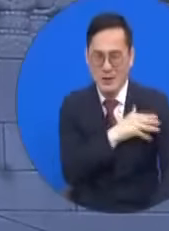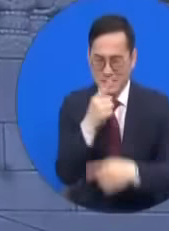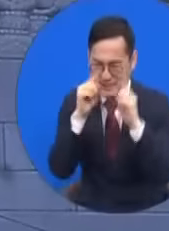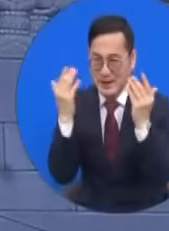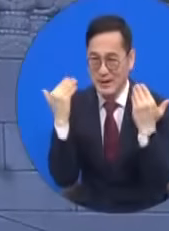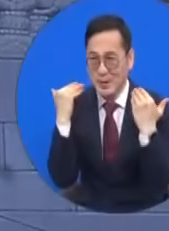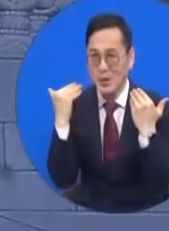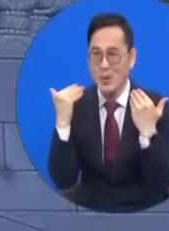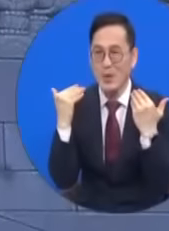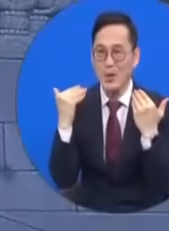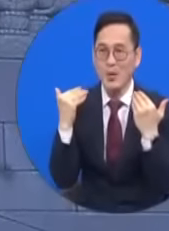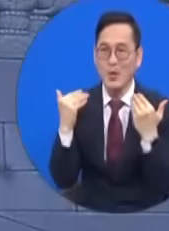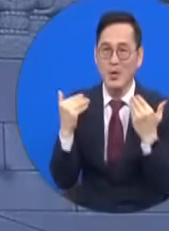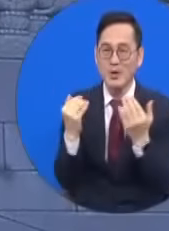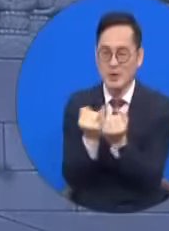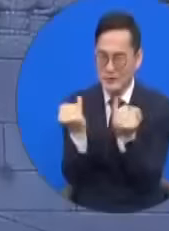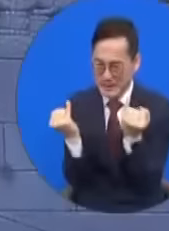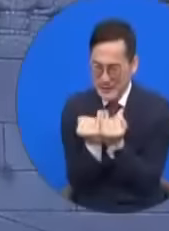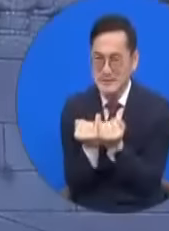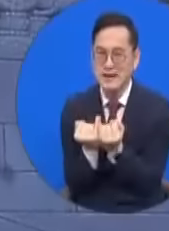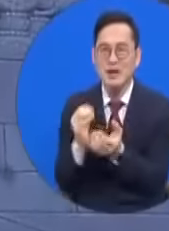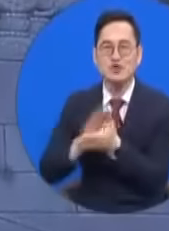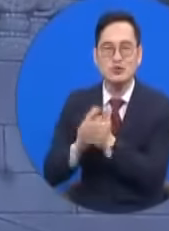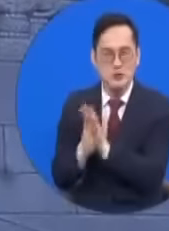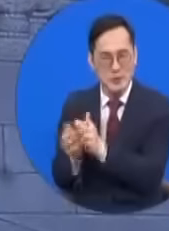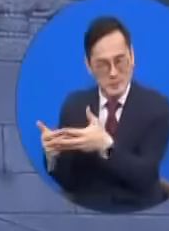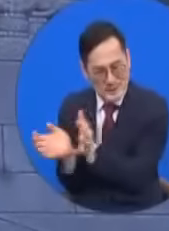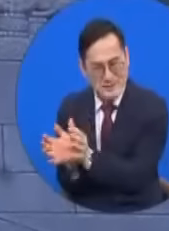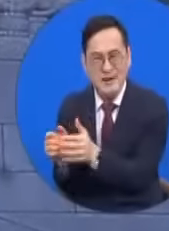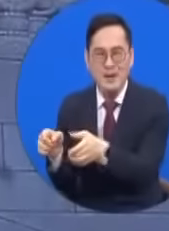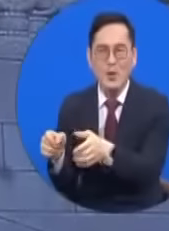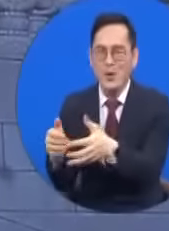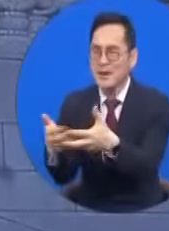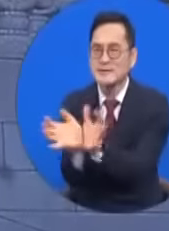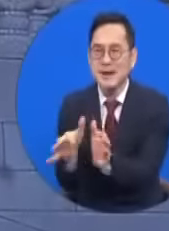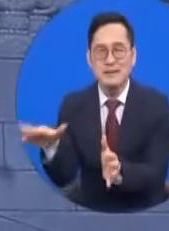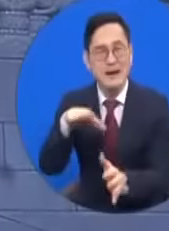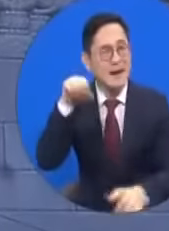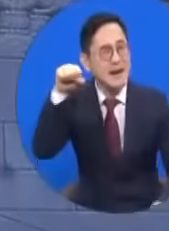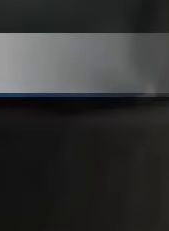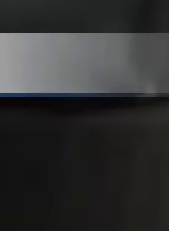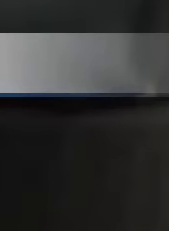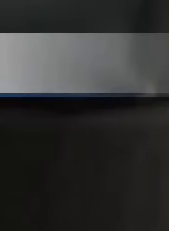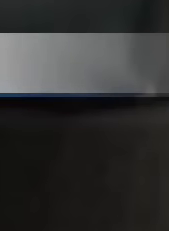있었죠? 사퇴요구가? 여성단체. 아, 유치원. 유치원 들어보시죠.